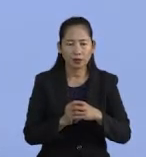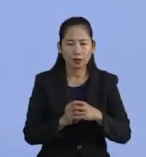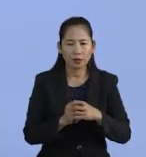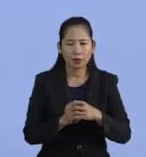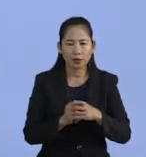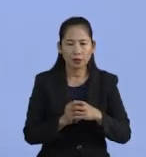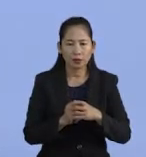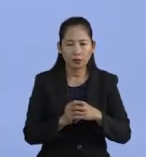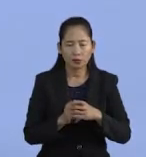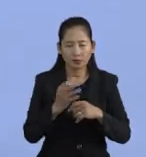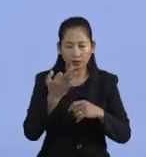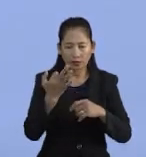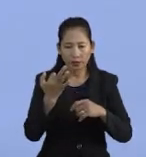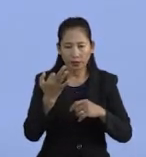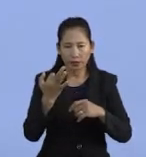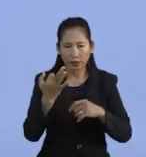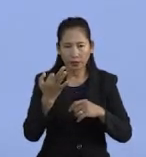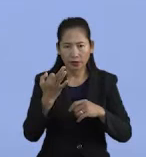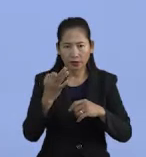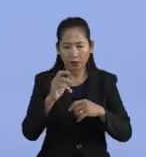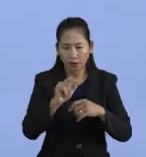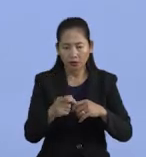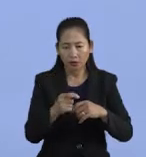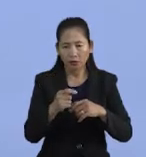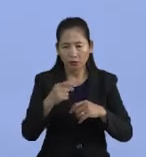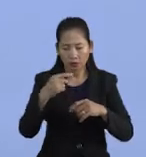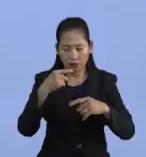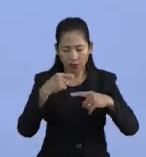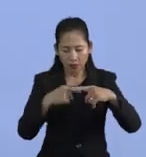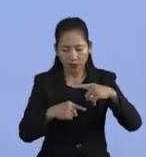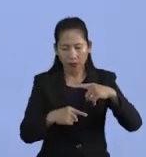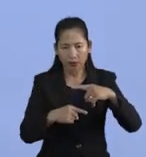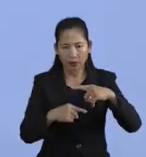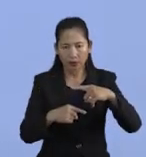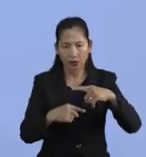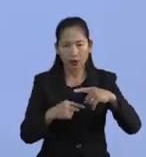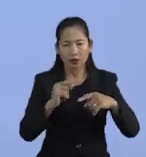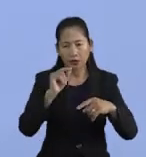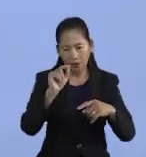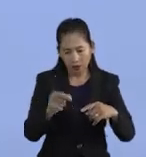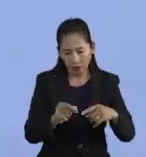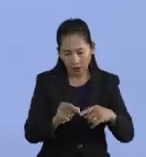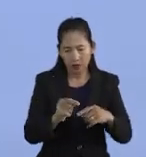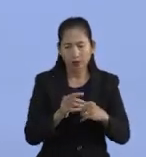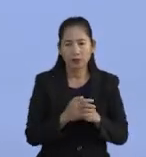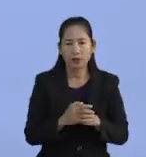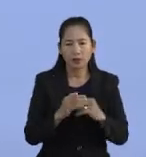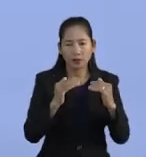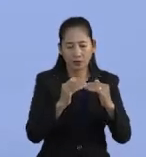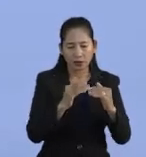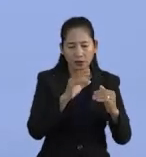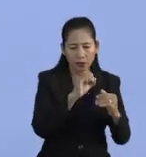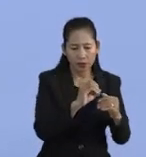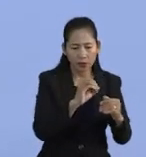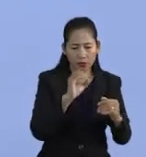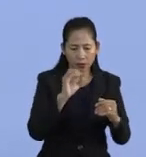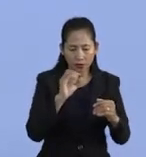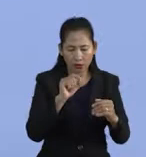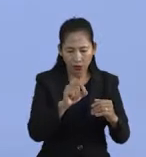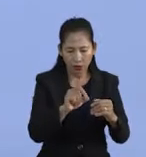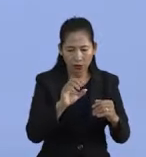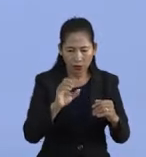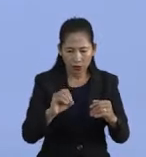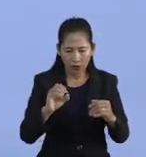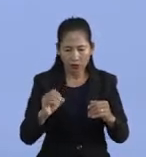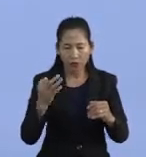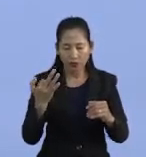chẳng trong bảy nơi tung phía toàn nơi này tu sập phía chẳng phía smile nâng sôn cho sôn sôn